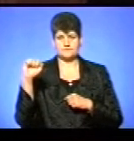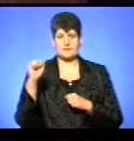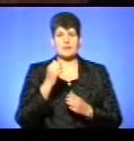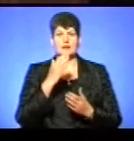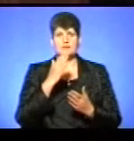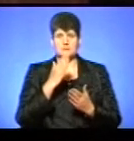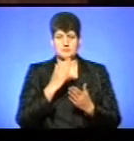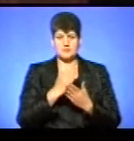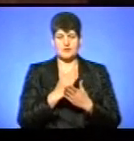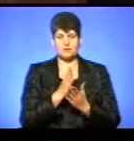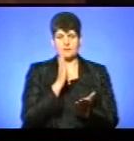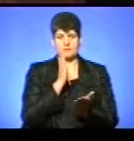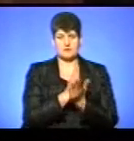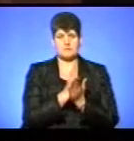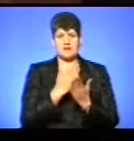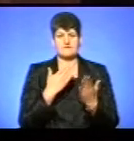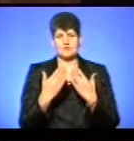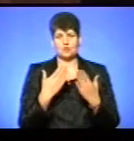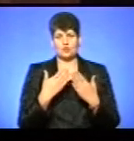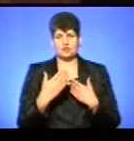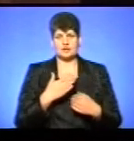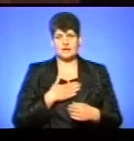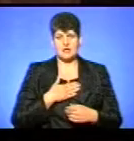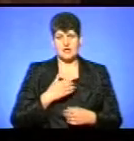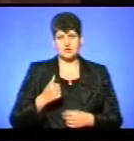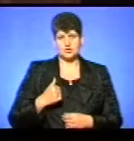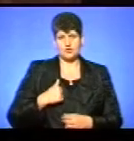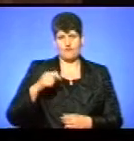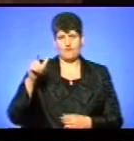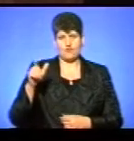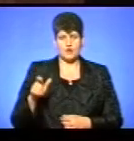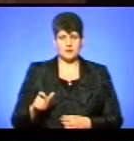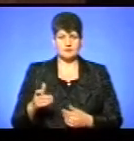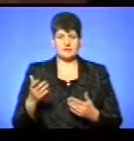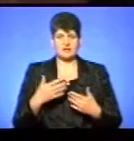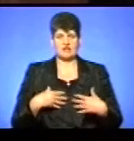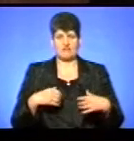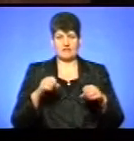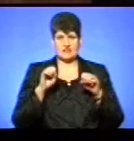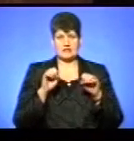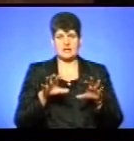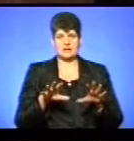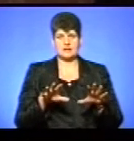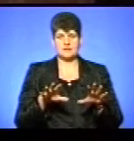мають пряме відношення ті наші воїни, які віддали своє